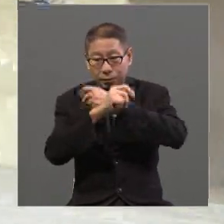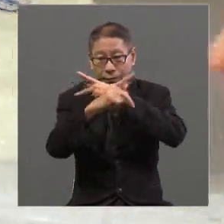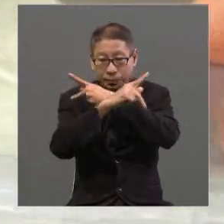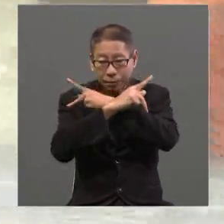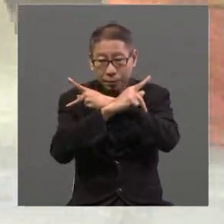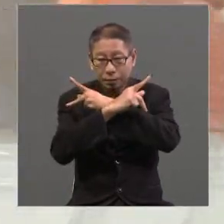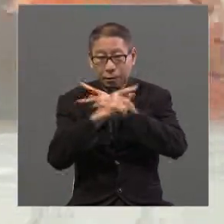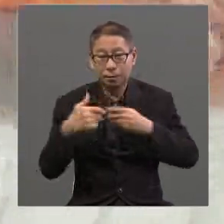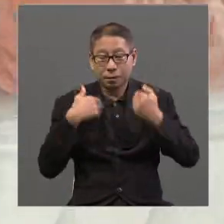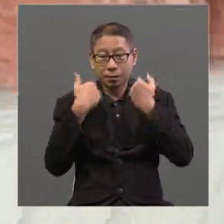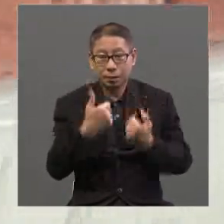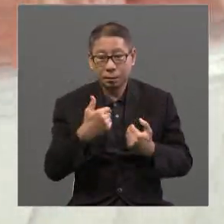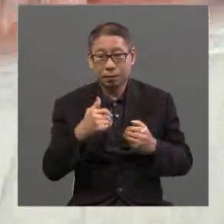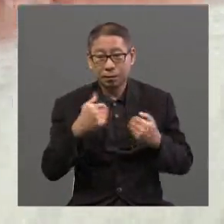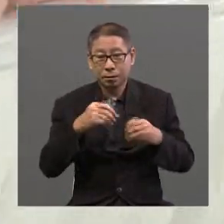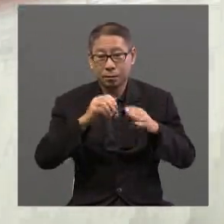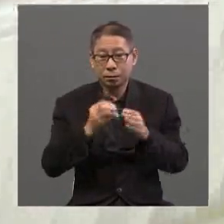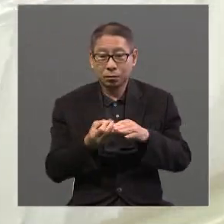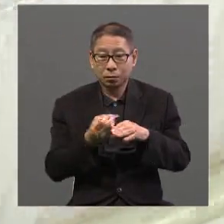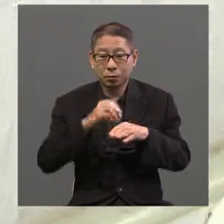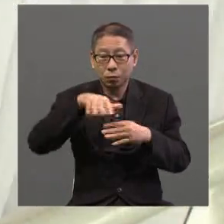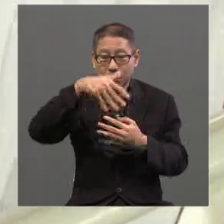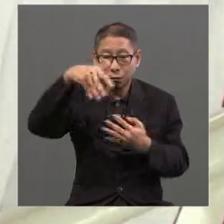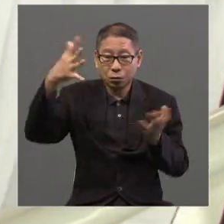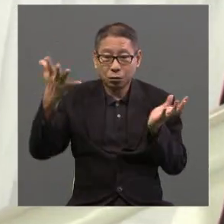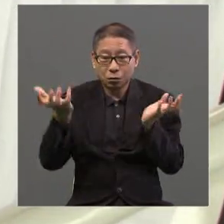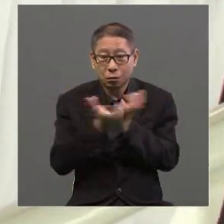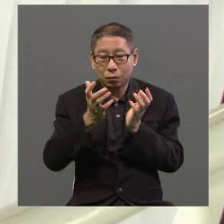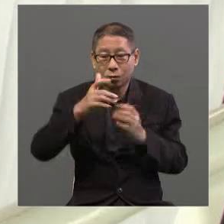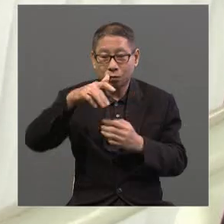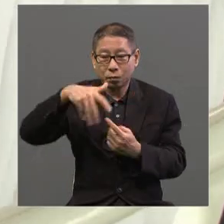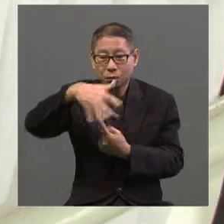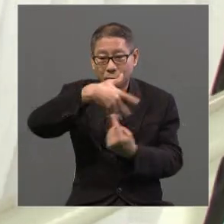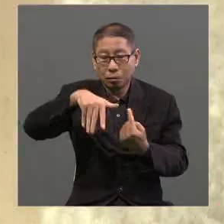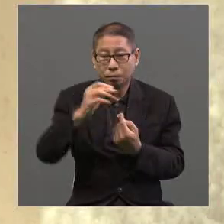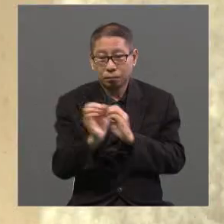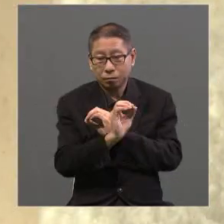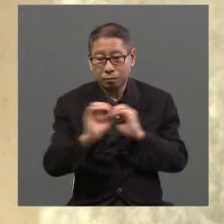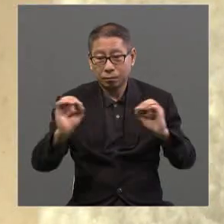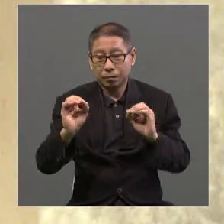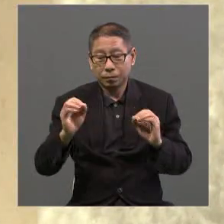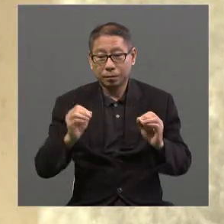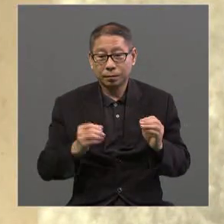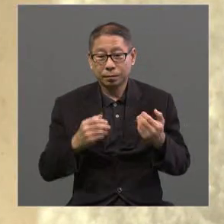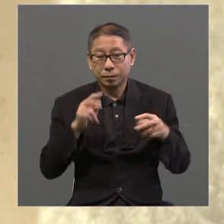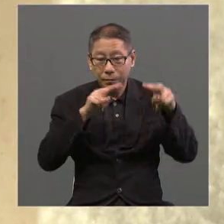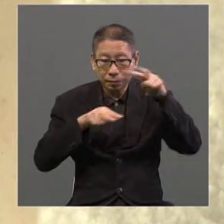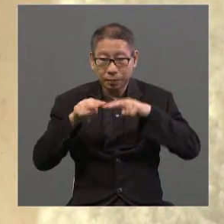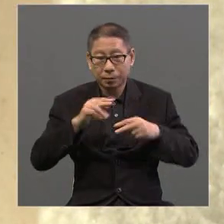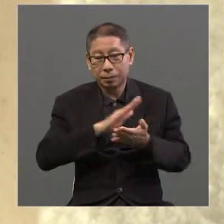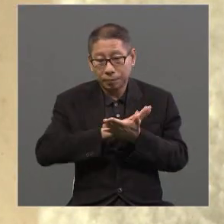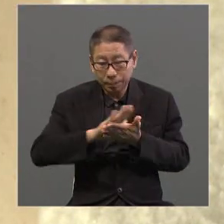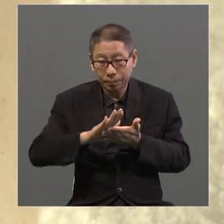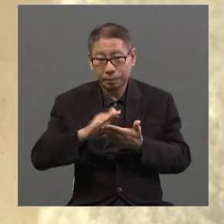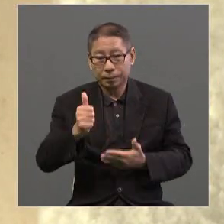ม่มีสารมลพิษรั่วไหลออกไปไม่มีผลกระทบต่อสิ่งแวดล้อมนะคะผ่านการตรวจสอบเรียบร้อยนะคะ เพราะฉะนั้นสบายอกสบาย